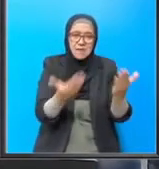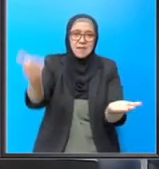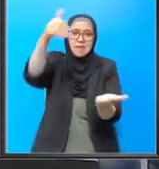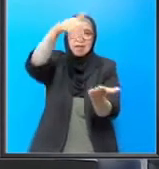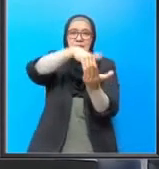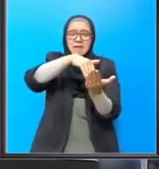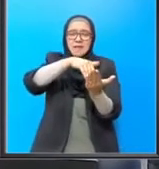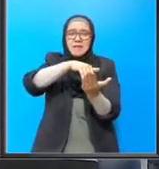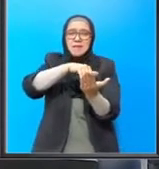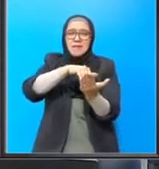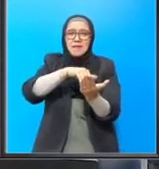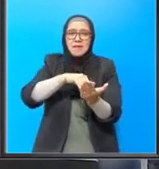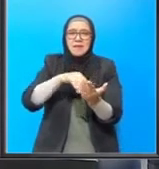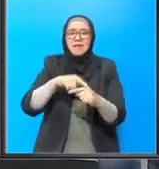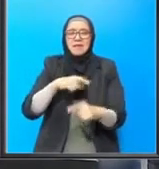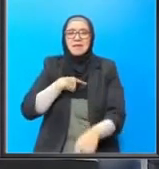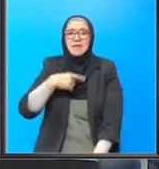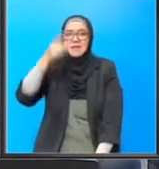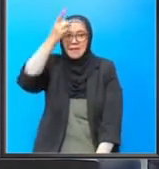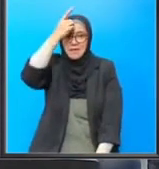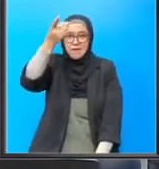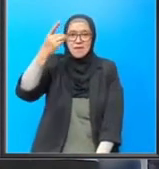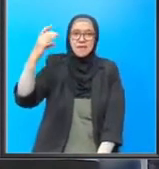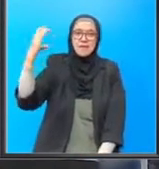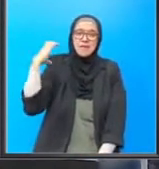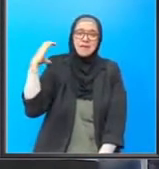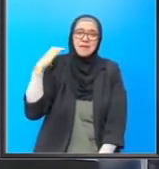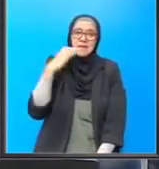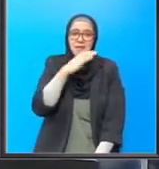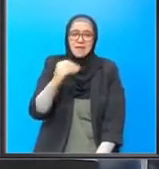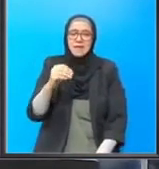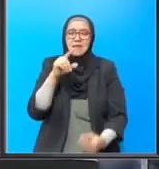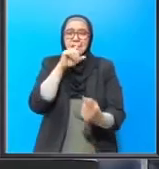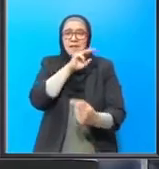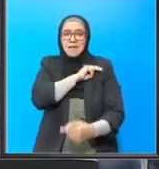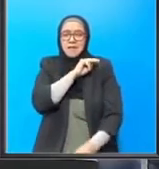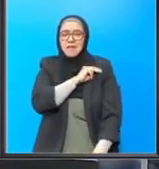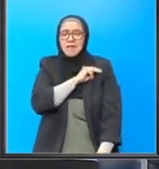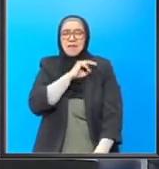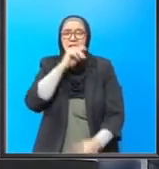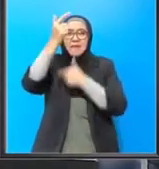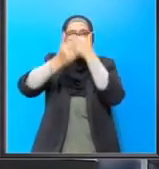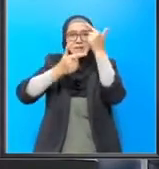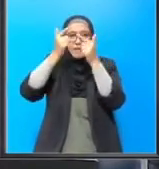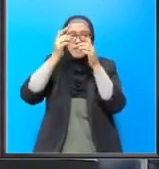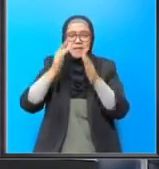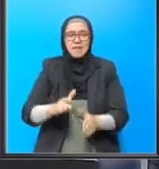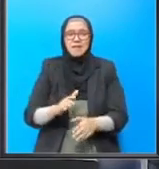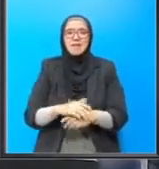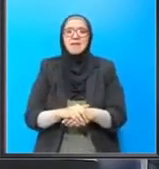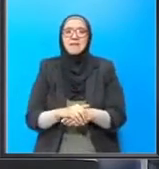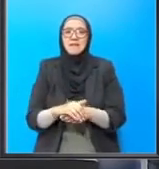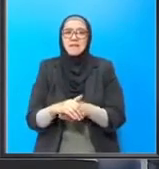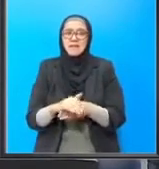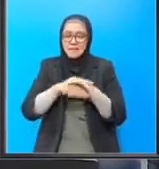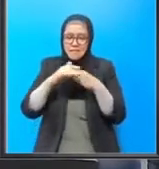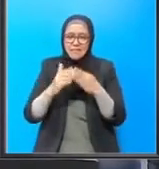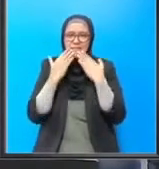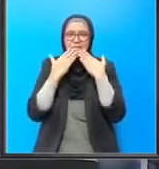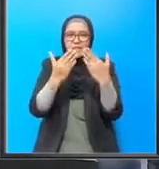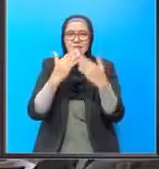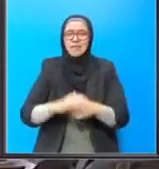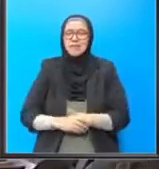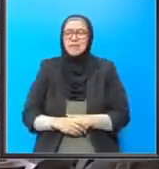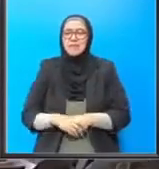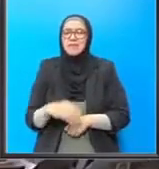sekali lagi kepada Datuk pengurus si dan kepada Menteri Kementerian pelancongan seni dan budaya sekian terima kasih